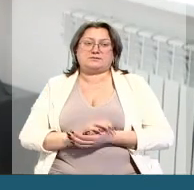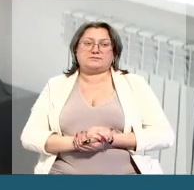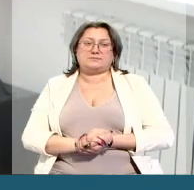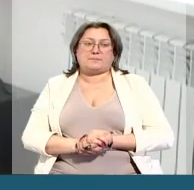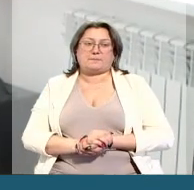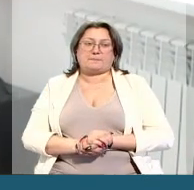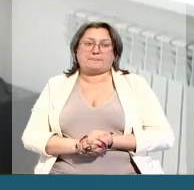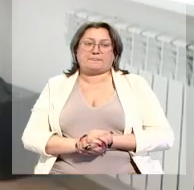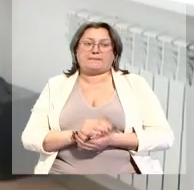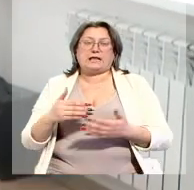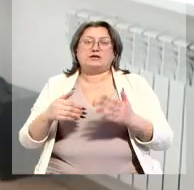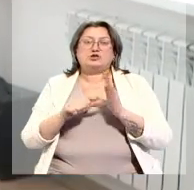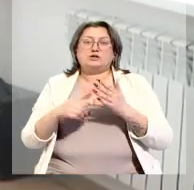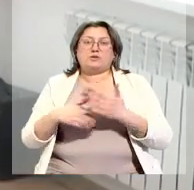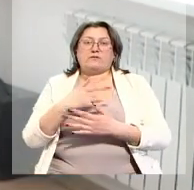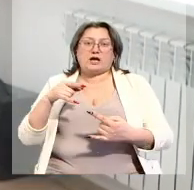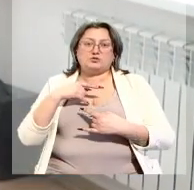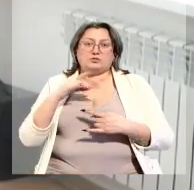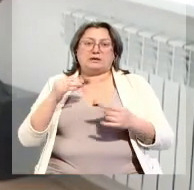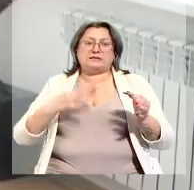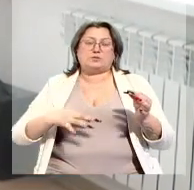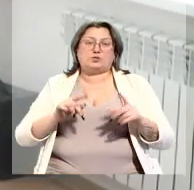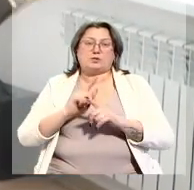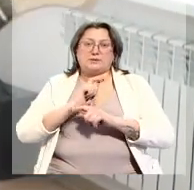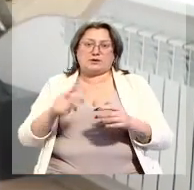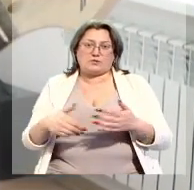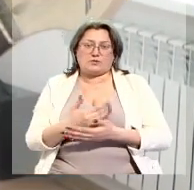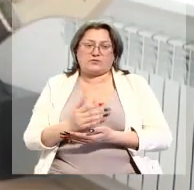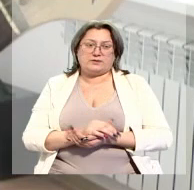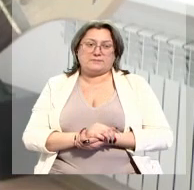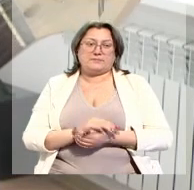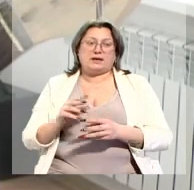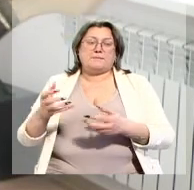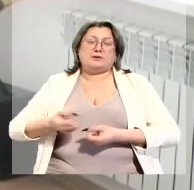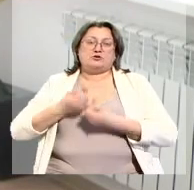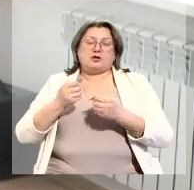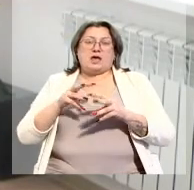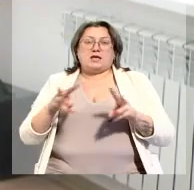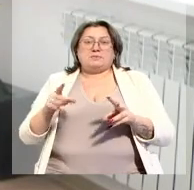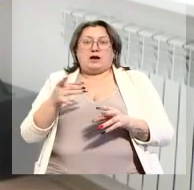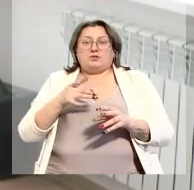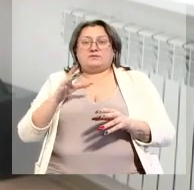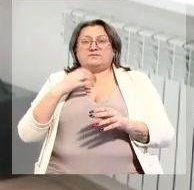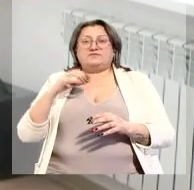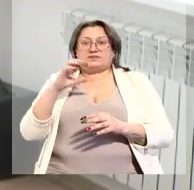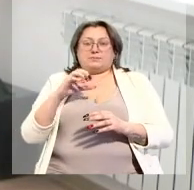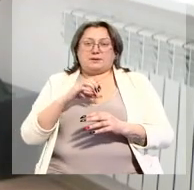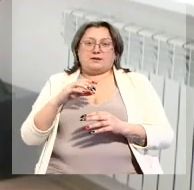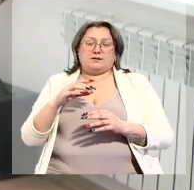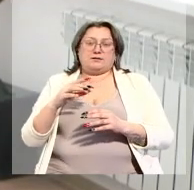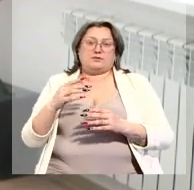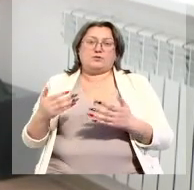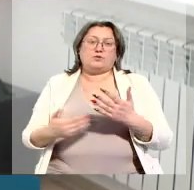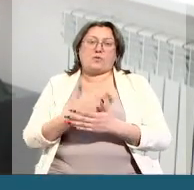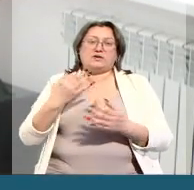После смотра при поддержке акима района. Аудан әкімінің қолдауымен бізде 42 айында жаңа құрылғылар сатып алынды.